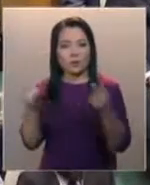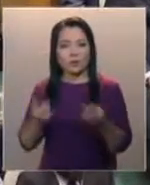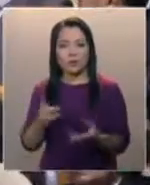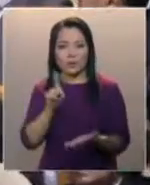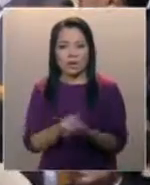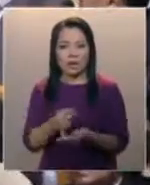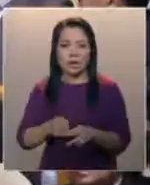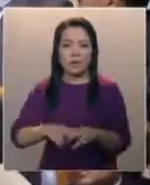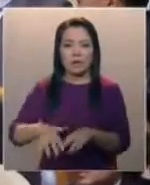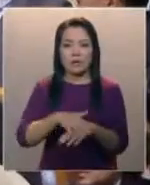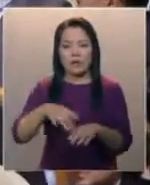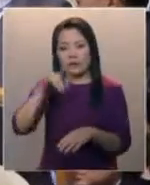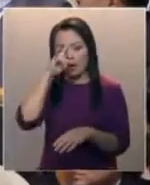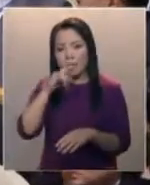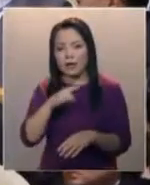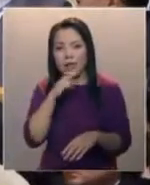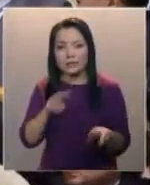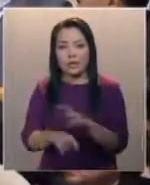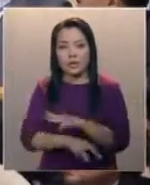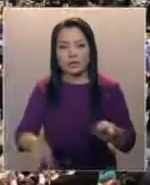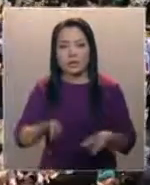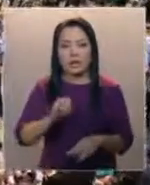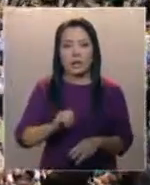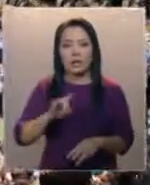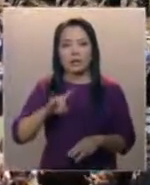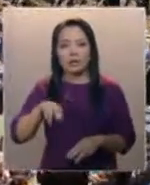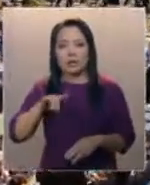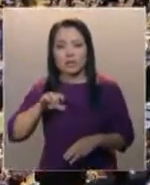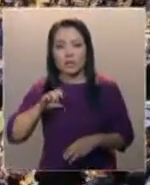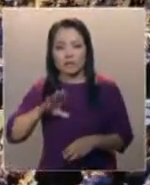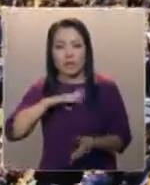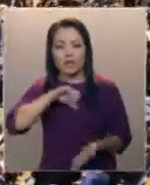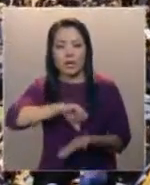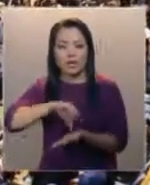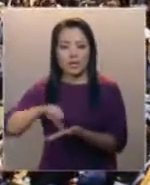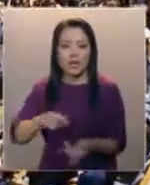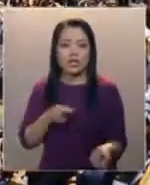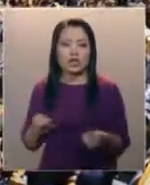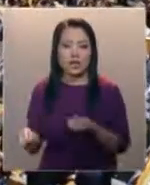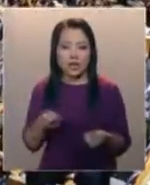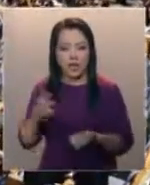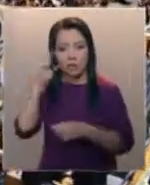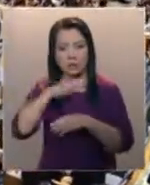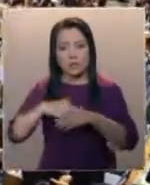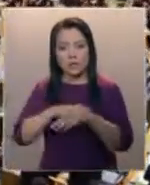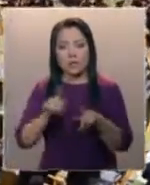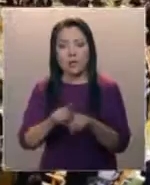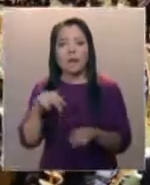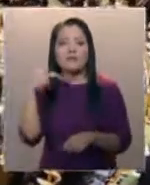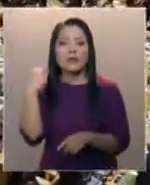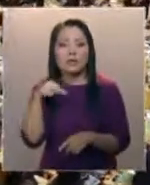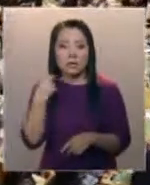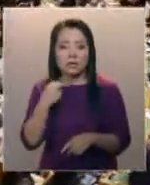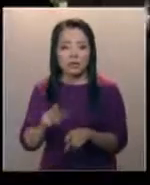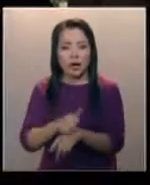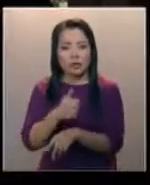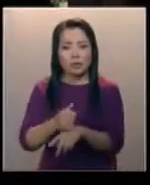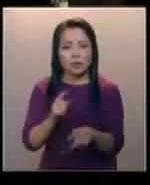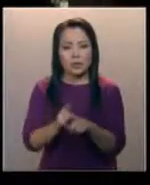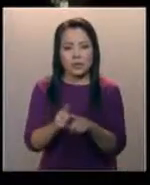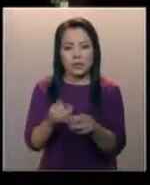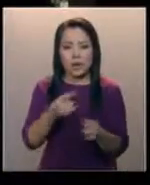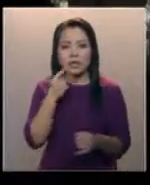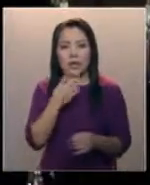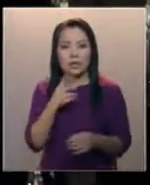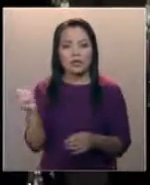салтанатына Қазақстанның сыртқы істер министрі Ерлан Ыдырысов та қатысты. Жетекші мемлекеттердің президенттері мен үкімет басшылары жексенбі күні